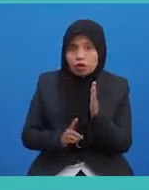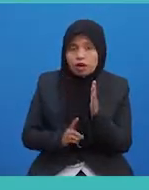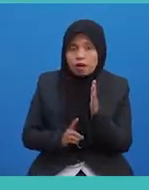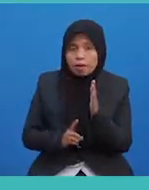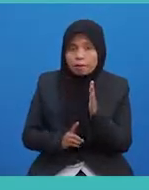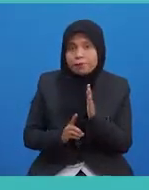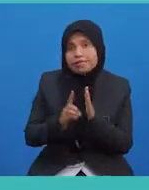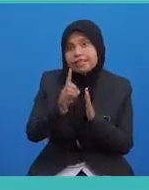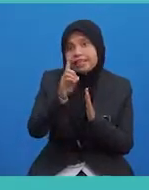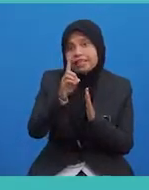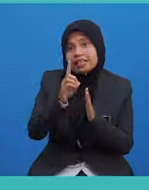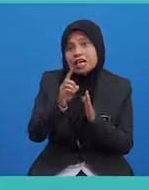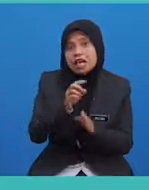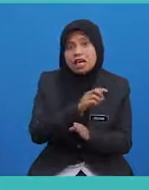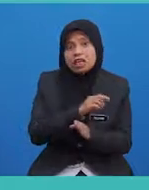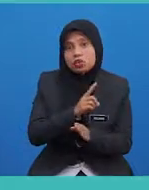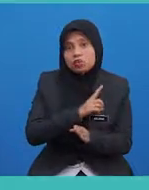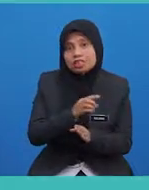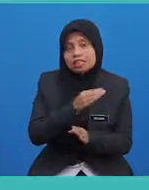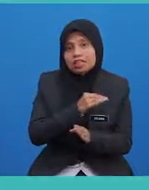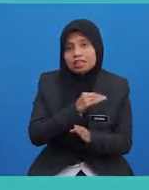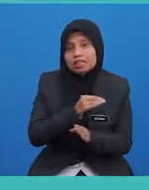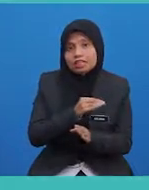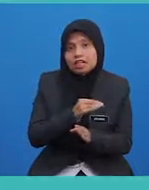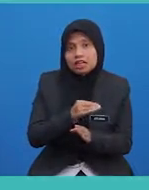iaitu Indonesia dan Thailand.